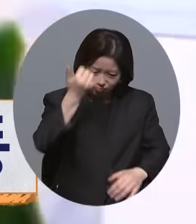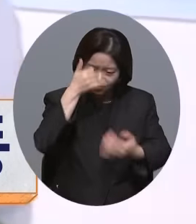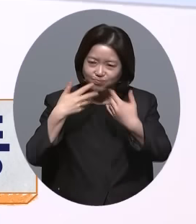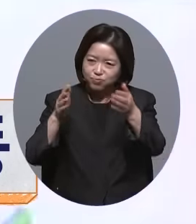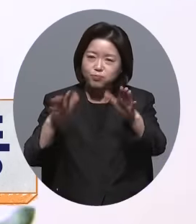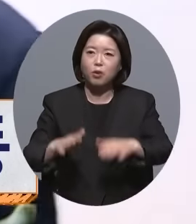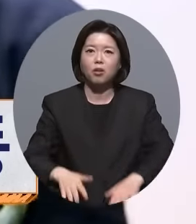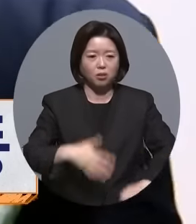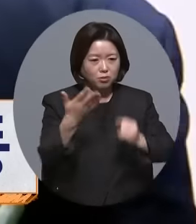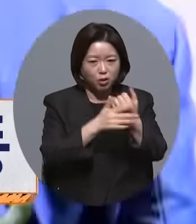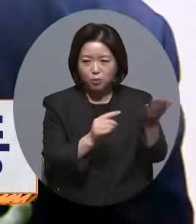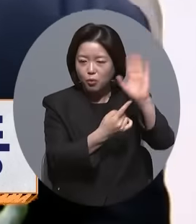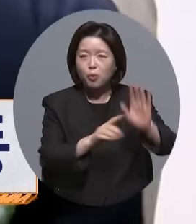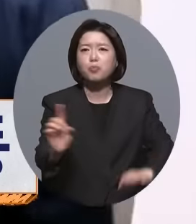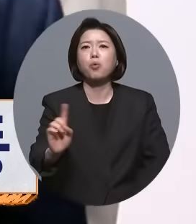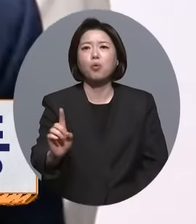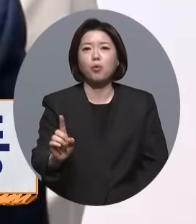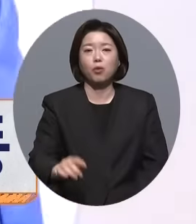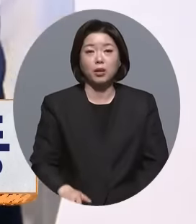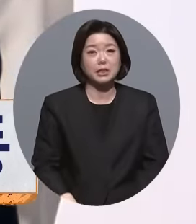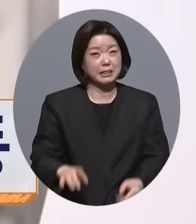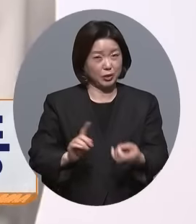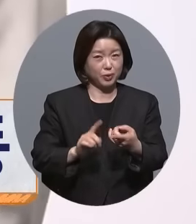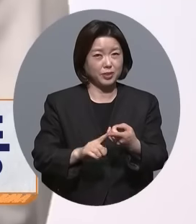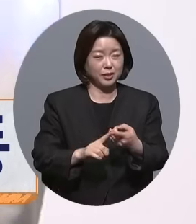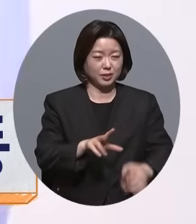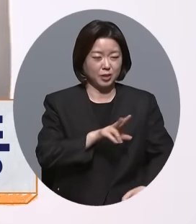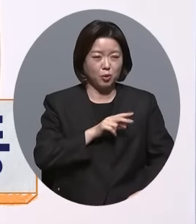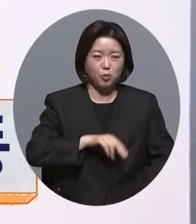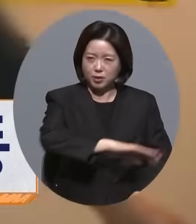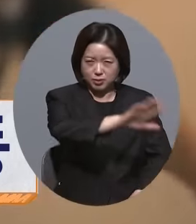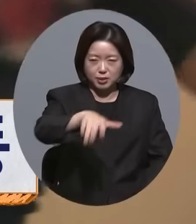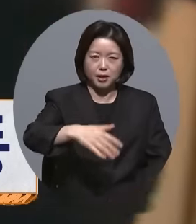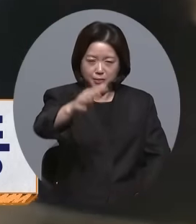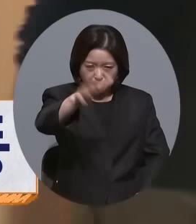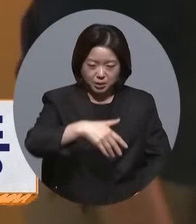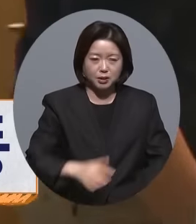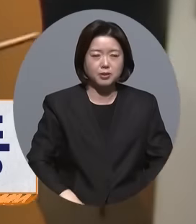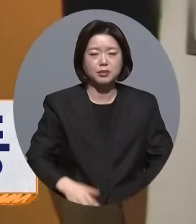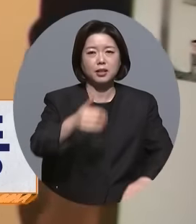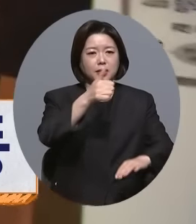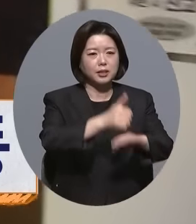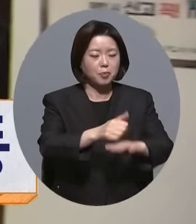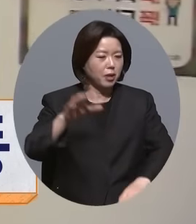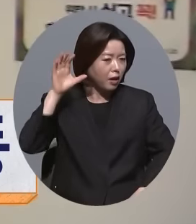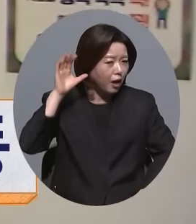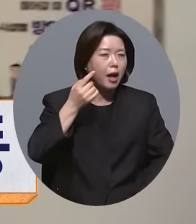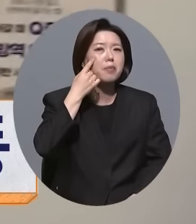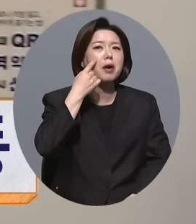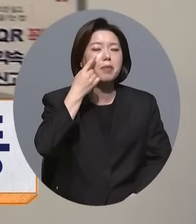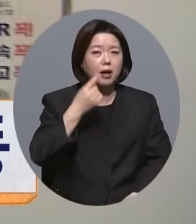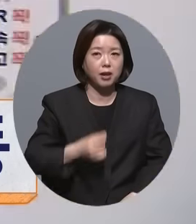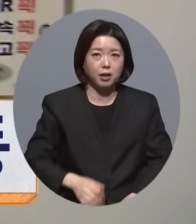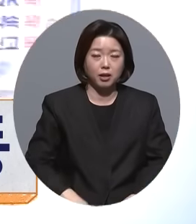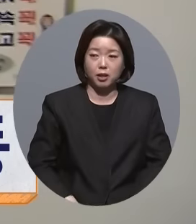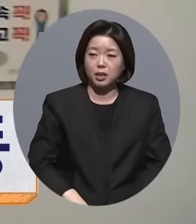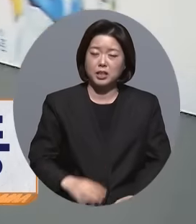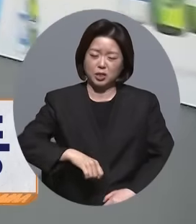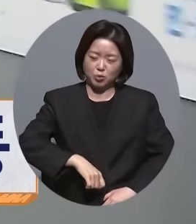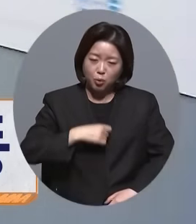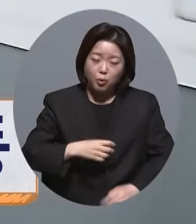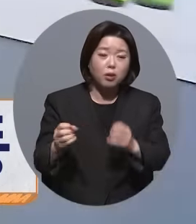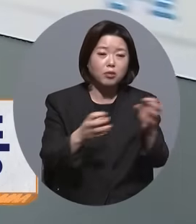사진을 배포할 수 있느냐. 나를 놓고 의원들 사이에서 우리 만나서 대표한테 이야기를 좀 들어봅시다. 실제로 네. 어떤 얘기가